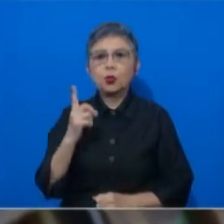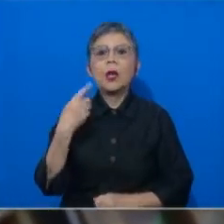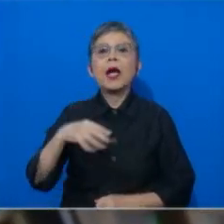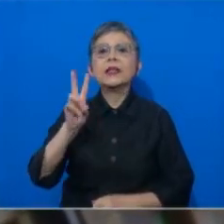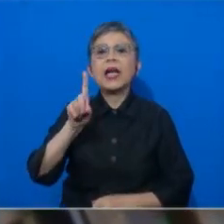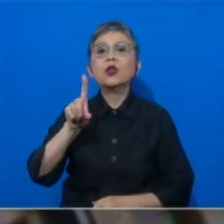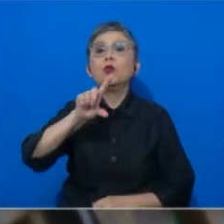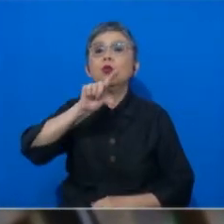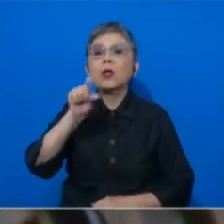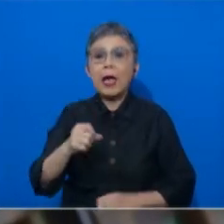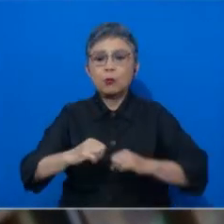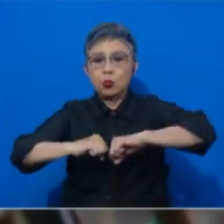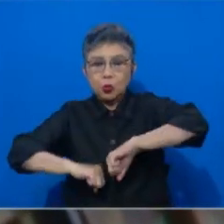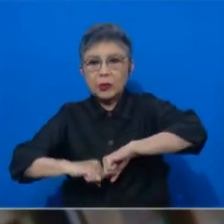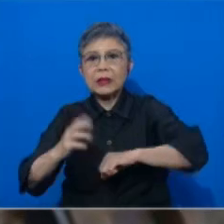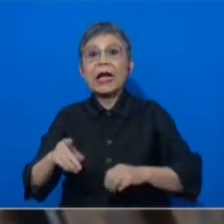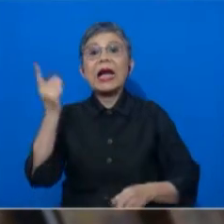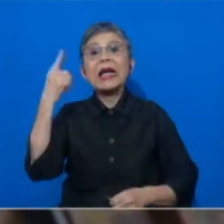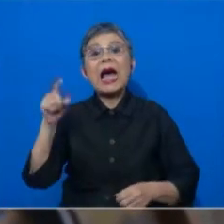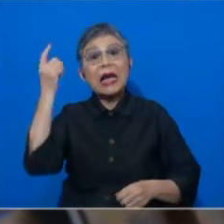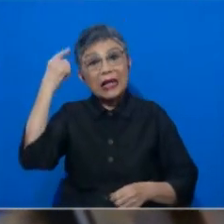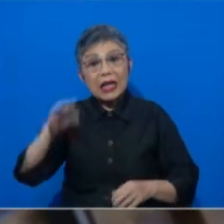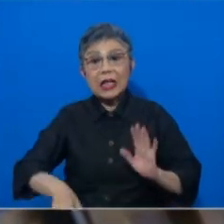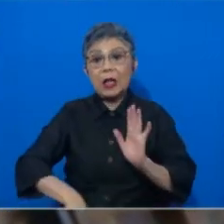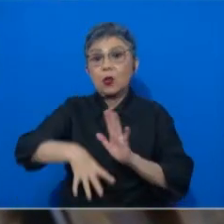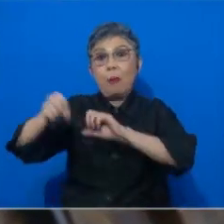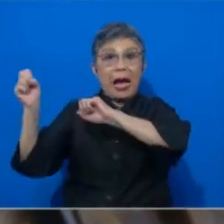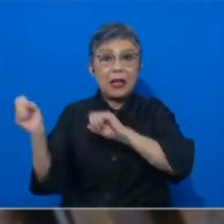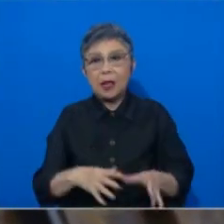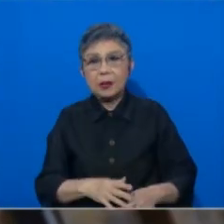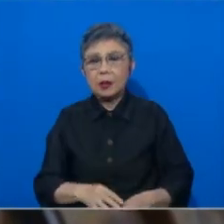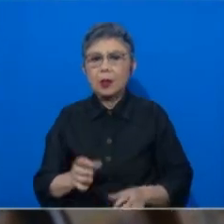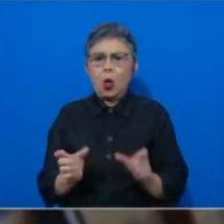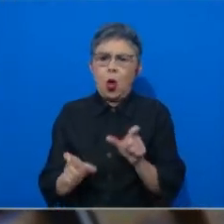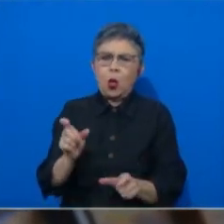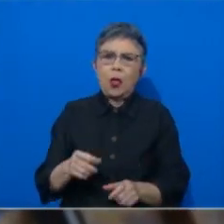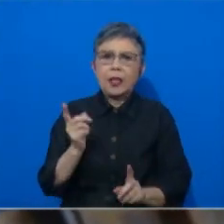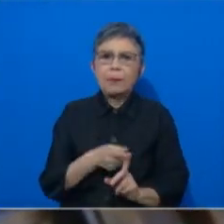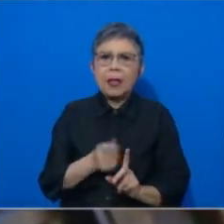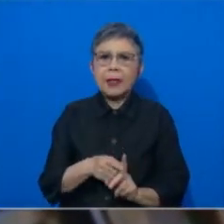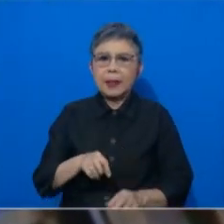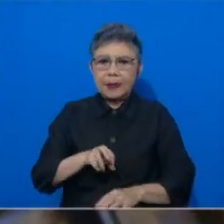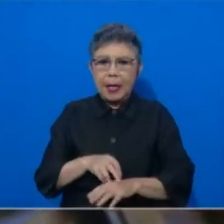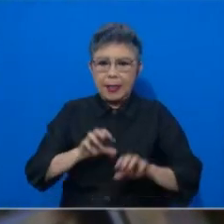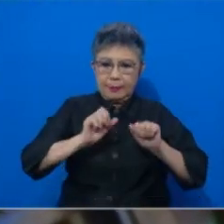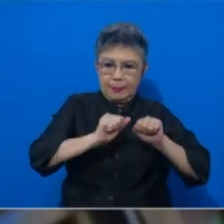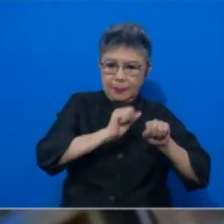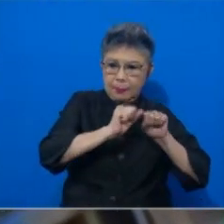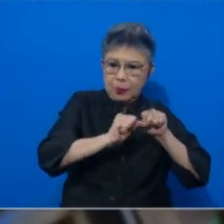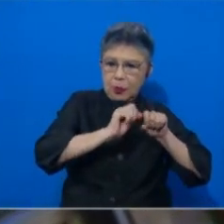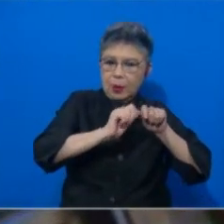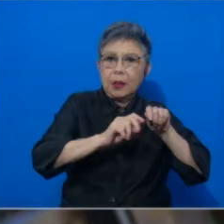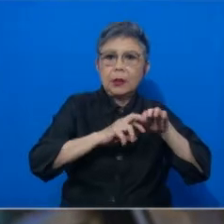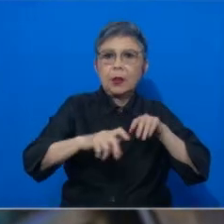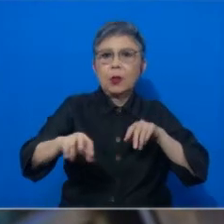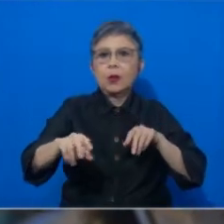ini terputus seperti ini. Masyarakat terpaksa berjalan dengan menyusuri jembatan